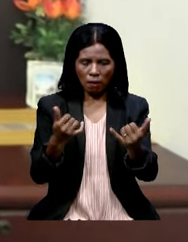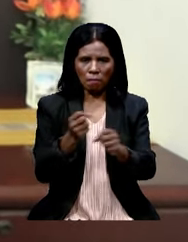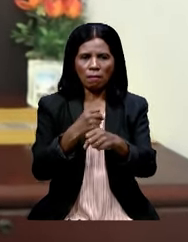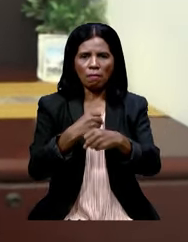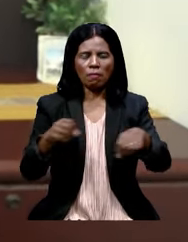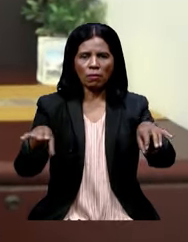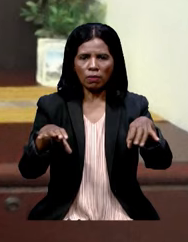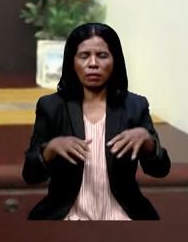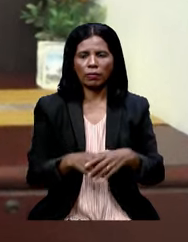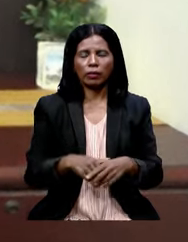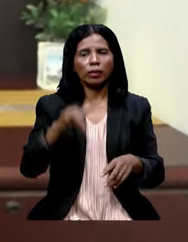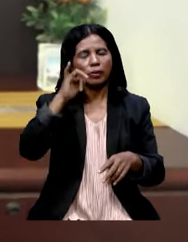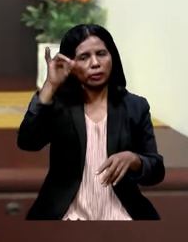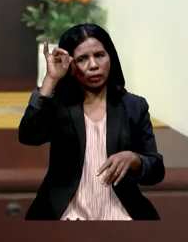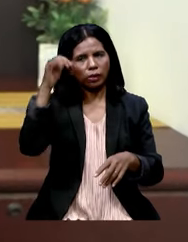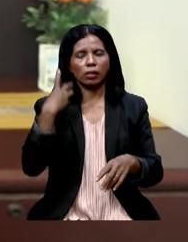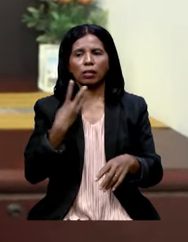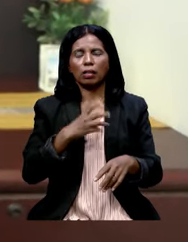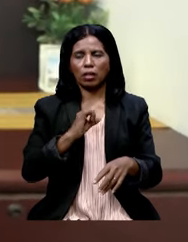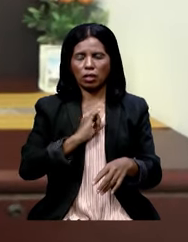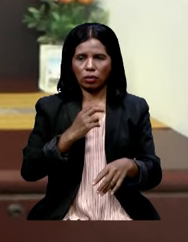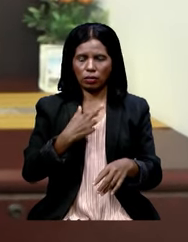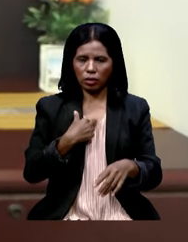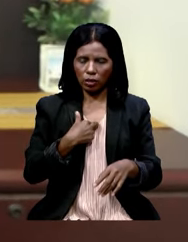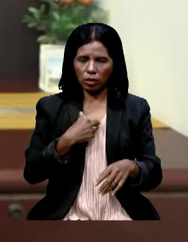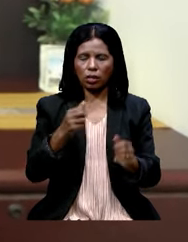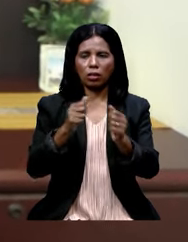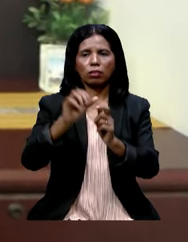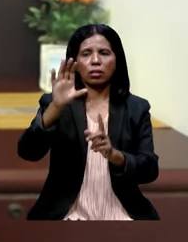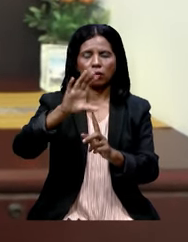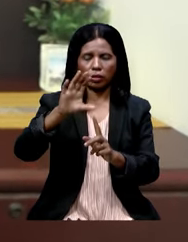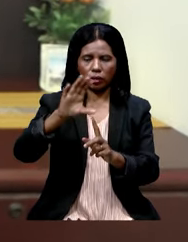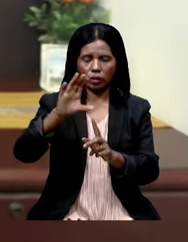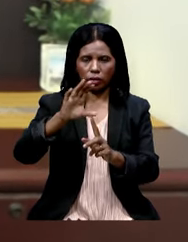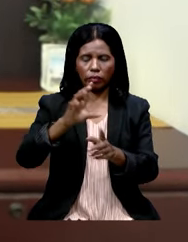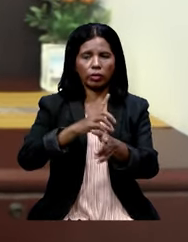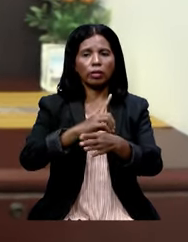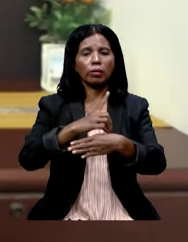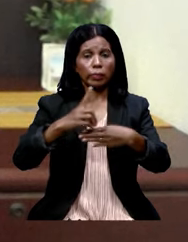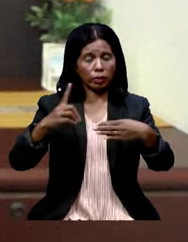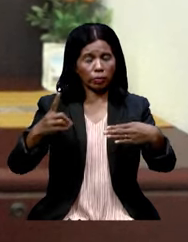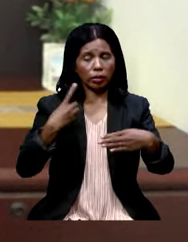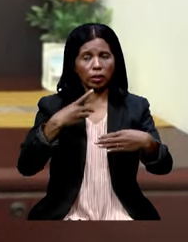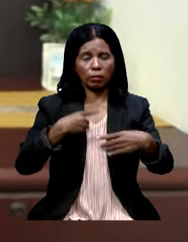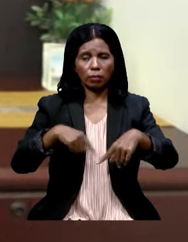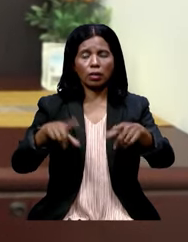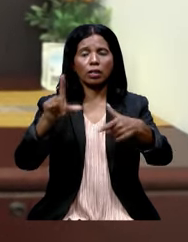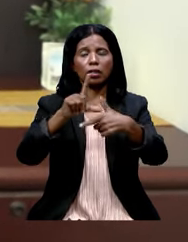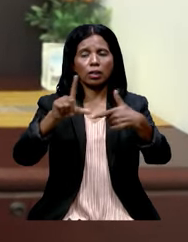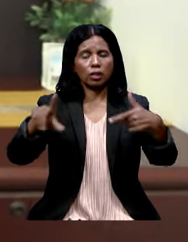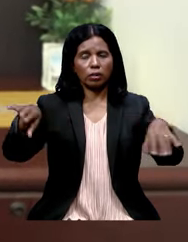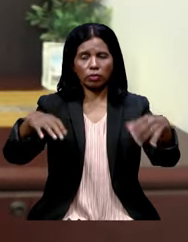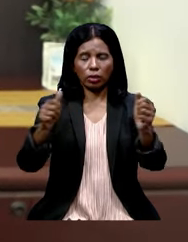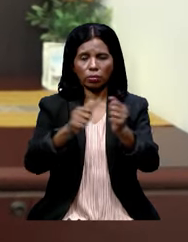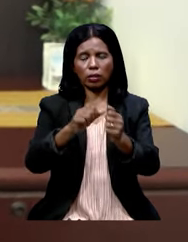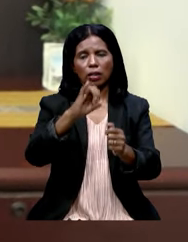serviço por sei a mi haurasi o hanu chef departamento a mi funcionar sira mi ba halo linha coordenação o parte